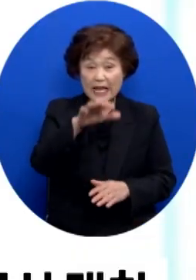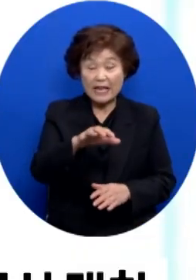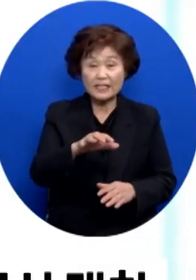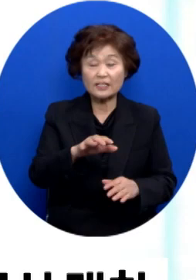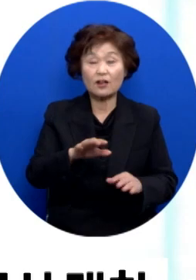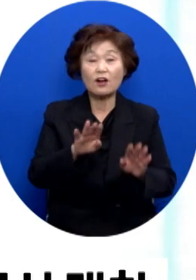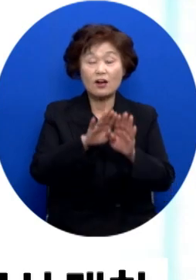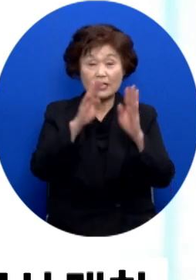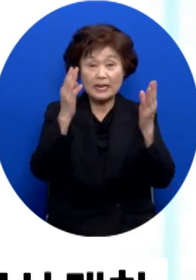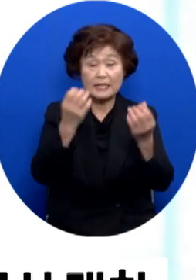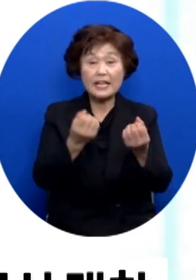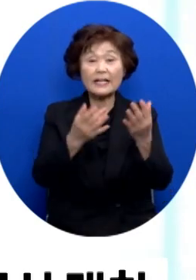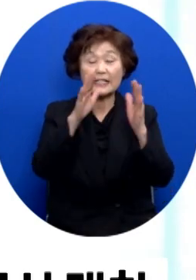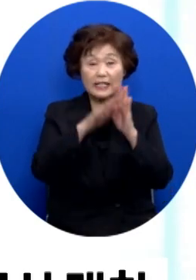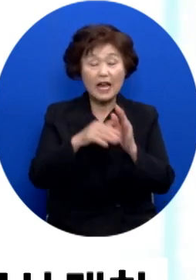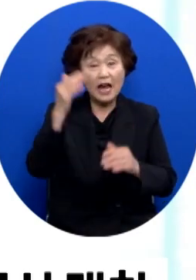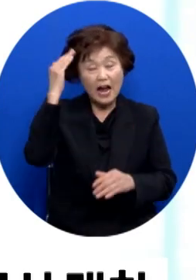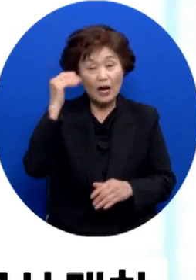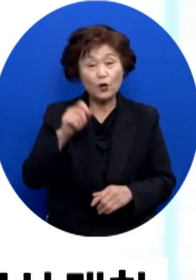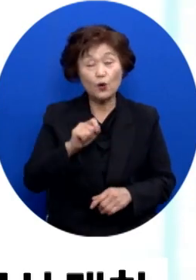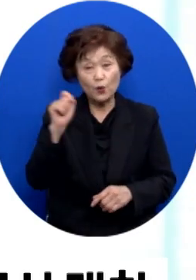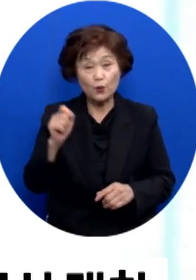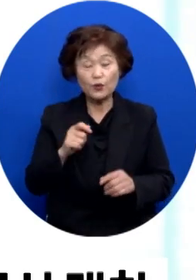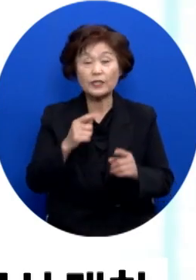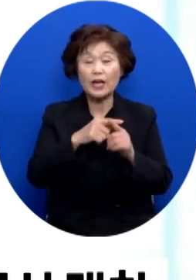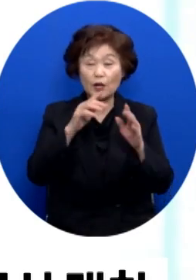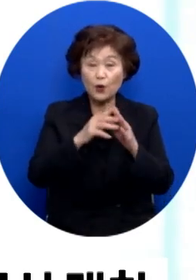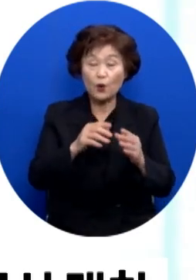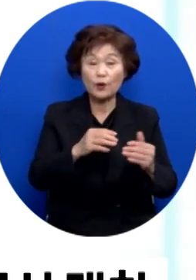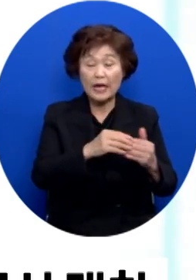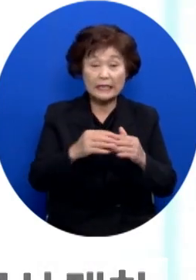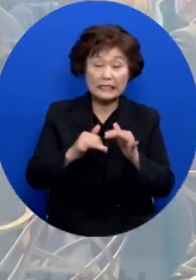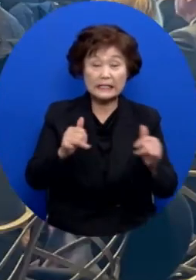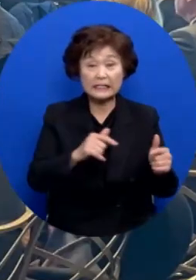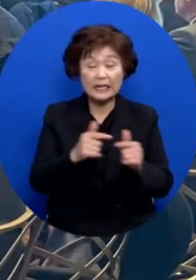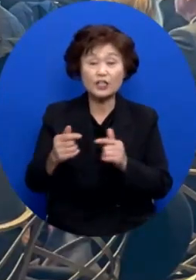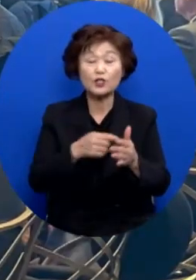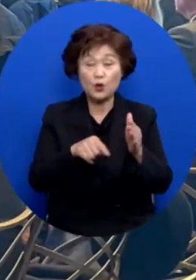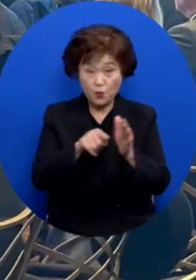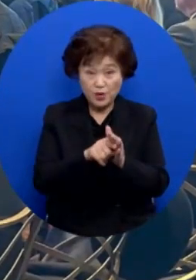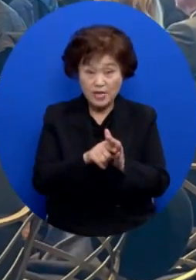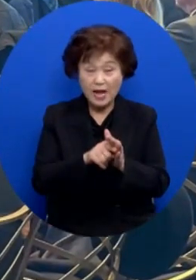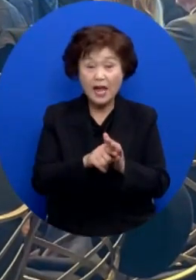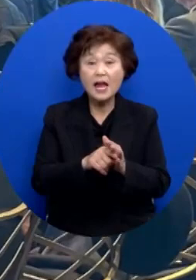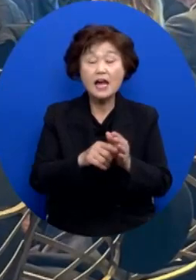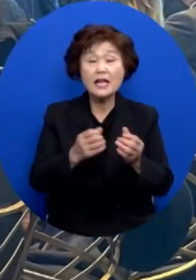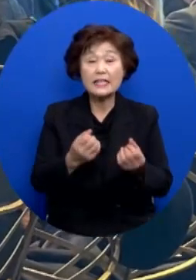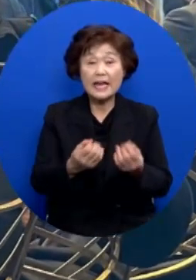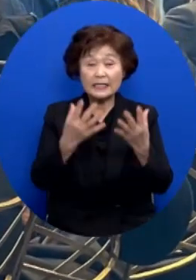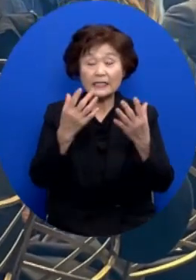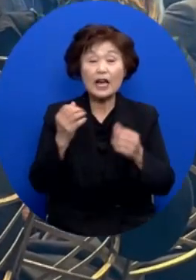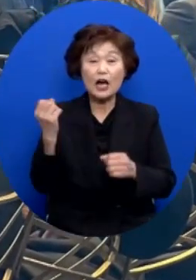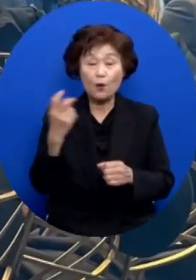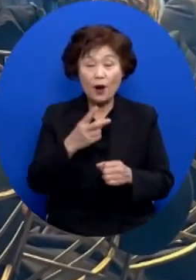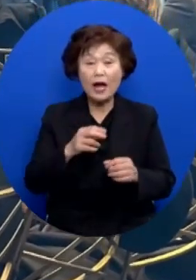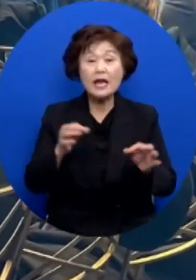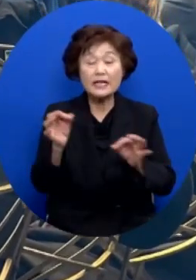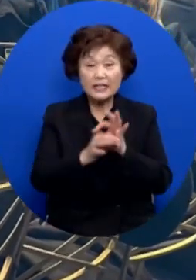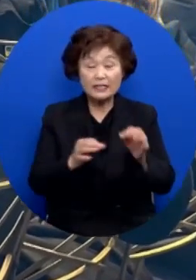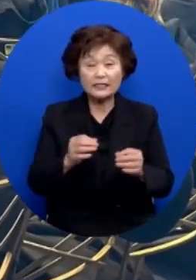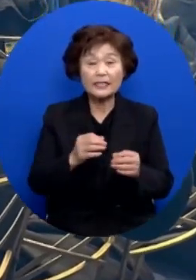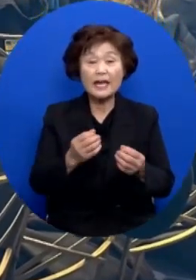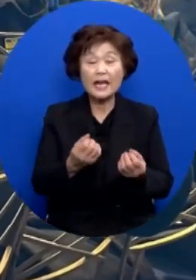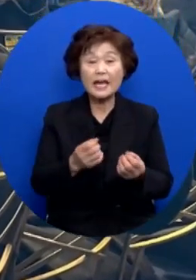행사에서는 한국과 우크라이나 교회 리더들을 위한 리셉션과 우크라이나 전후 복구를 위한 경제투자 포럼